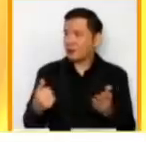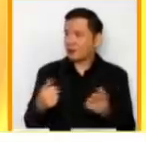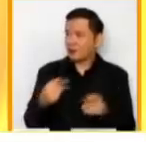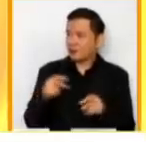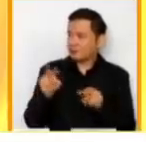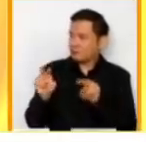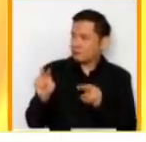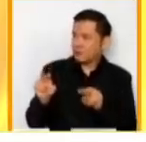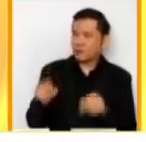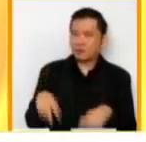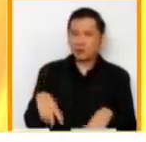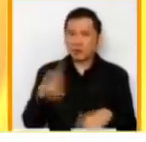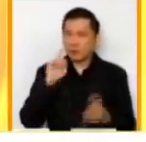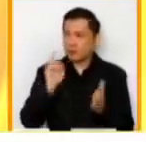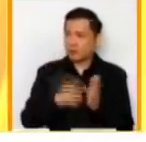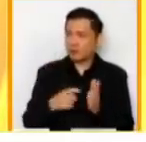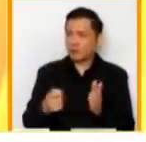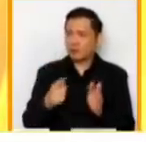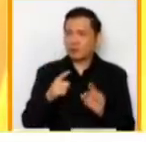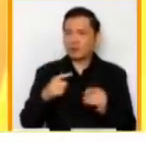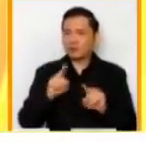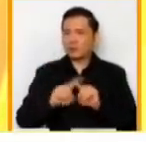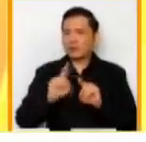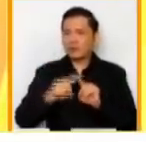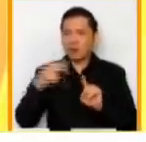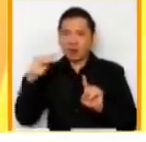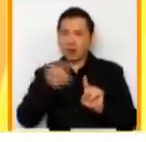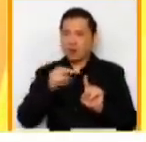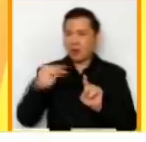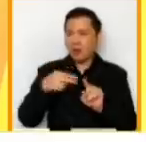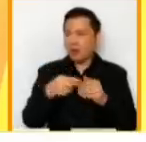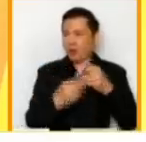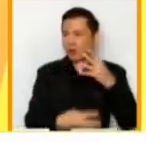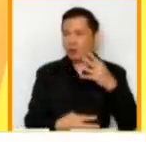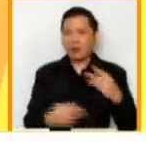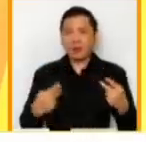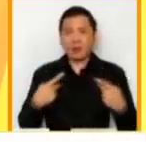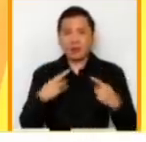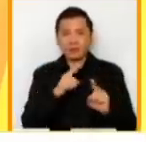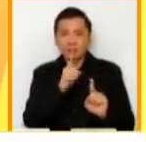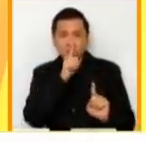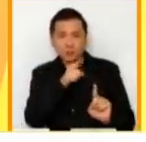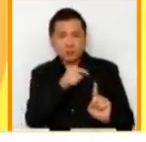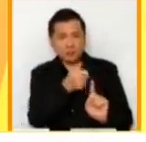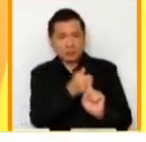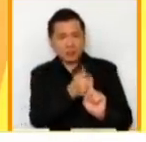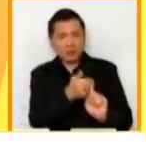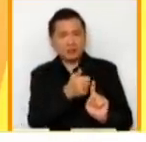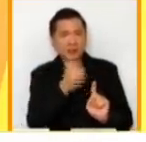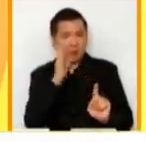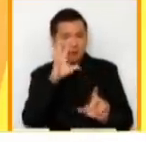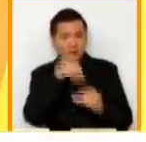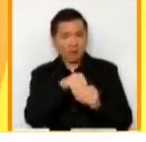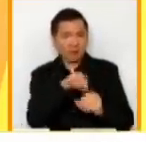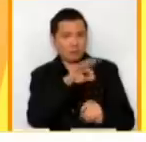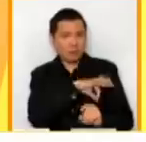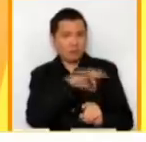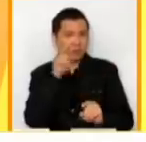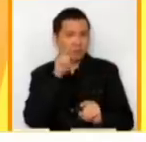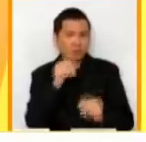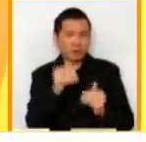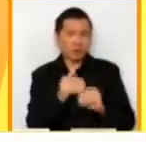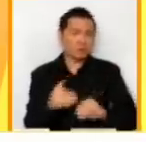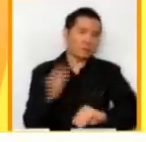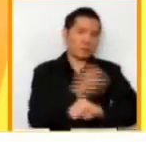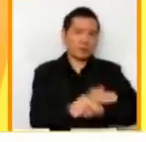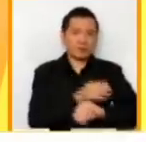ng totoo. Kabilang na dyan ang pusuan ng totoong may planong ikabubuti naman ng bayan. At pusuan ang totoong may